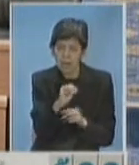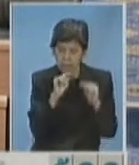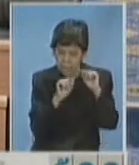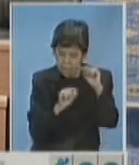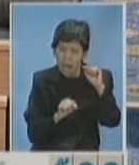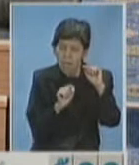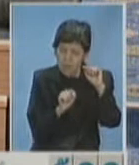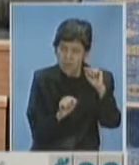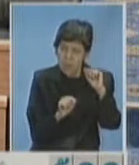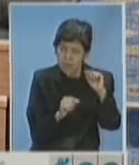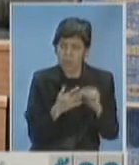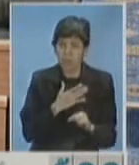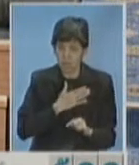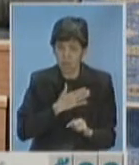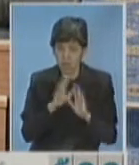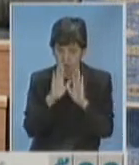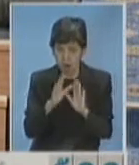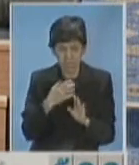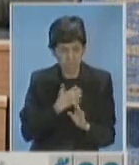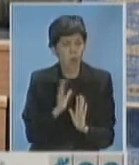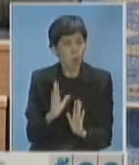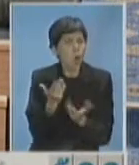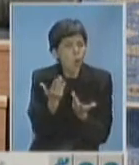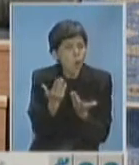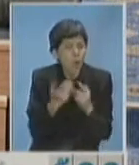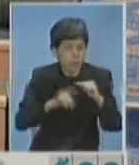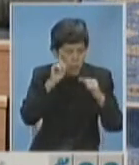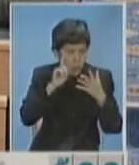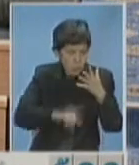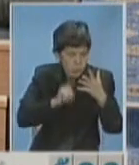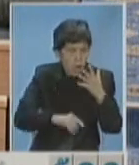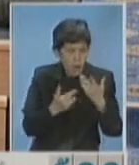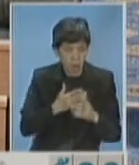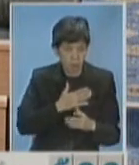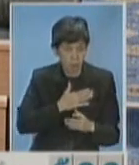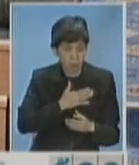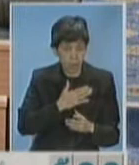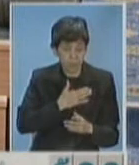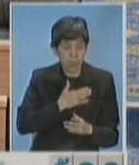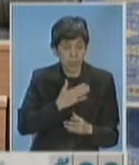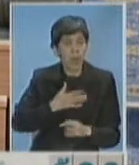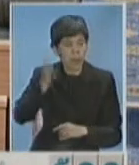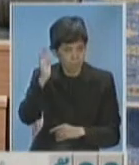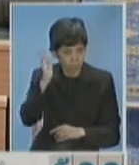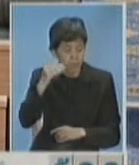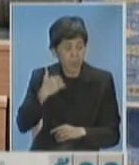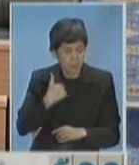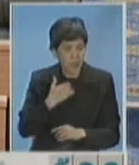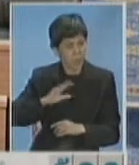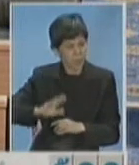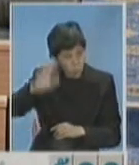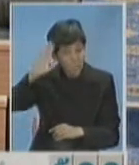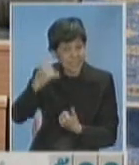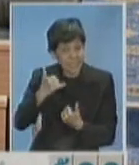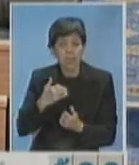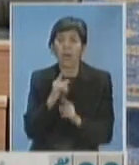ท้ายๆอยู่แล้วนะครับก็อยากจะให้ท่านผู้อภิปรายเนี่ยเก็บไว้อภิปรายตอนท้ายเพราะว่าผมเนี่ยได้ประท้วงท่านเ